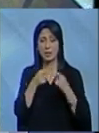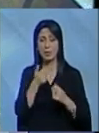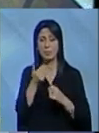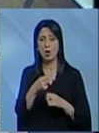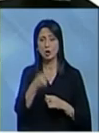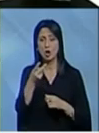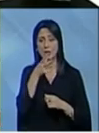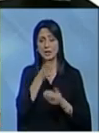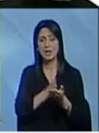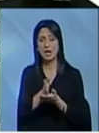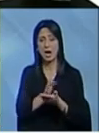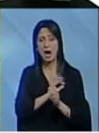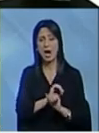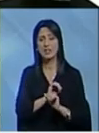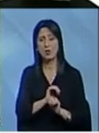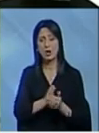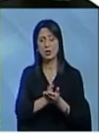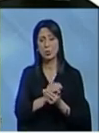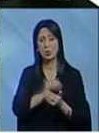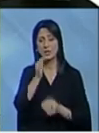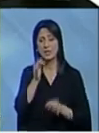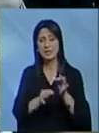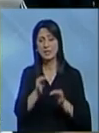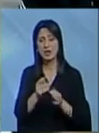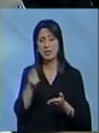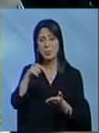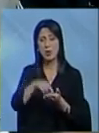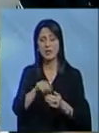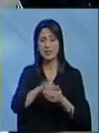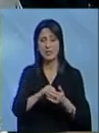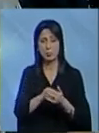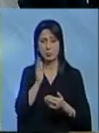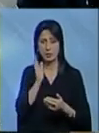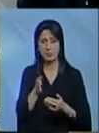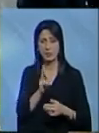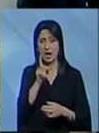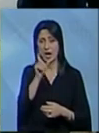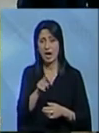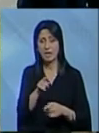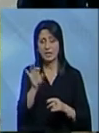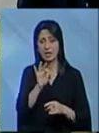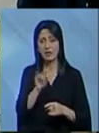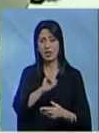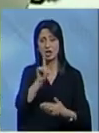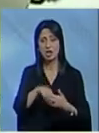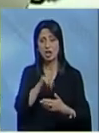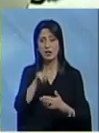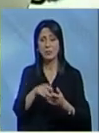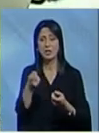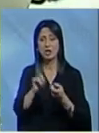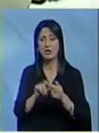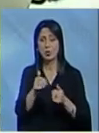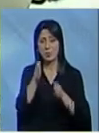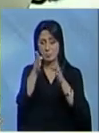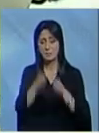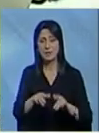მისი 22 წლიანი საადვოკატო გამოცდილება უზინაესი სასამართლოში მოხვედრის საფუძველი გახდება. კანდიდატის მისამართით დასმული კითხვები შეეხებოდა როგორც